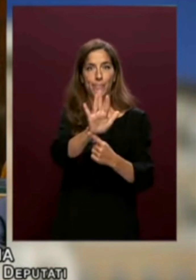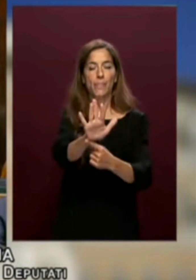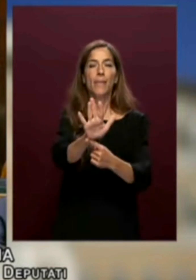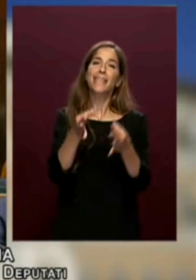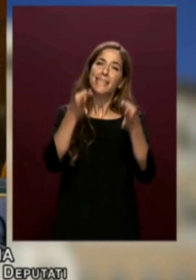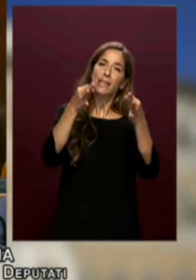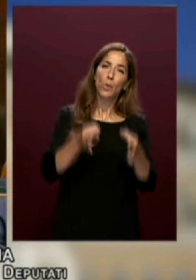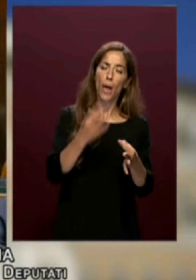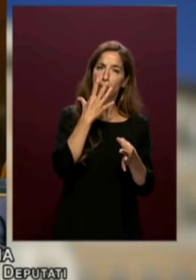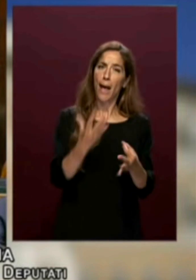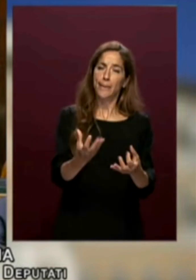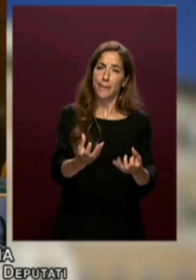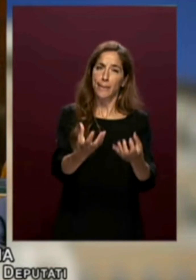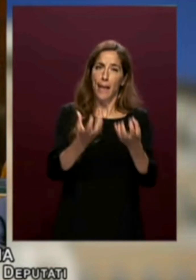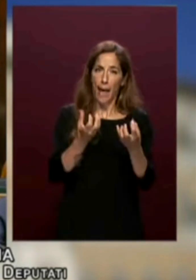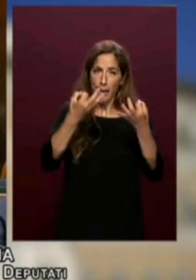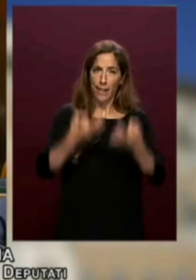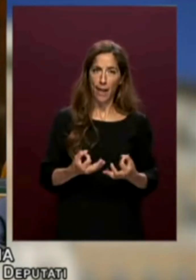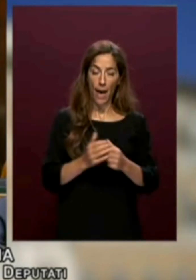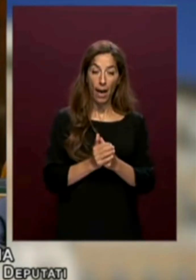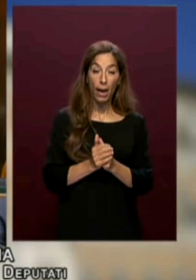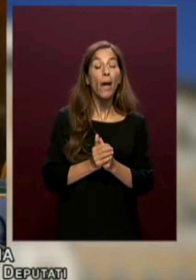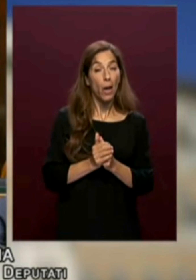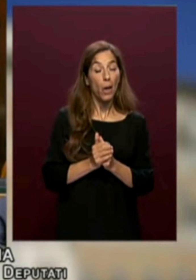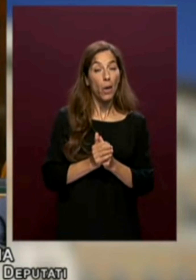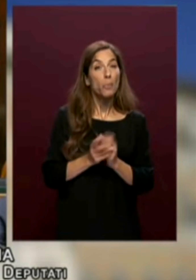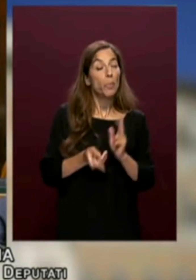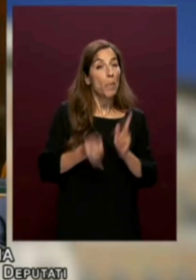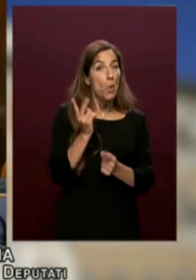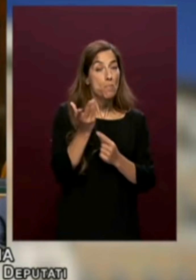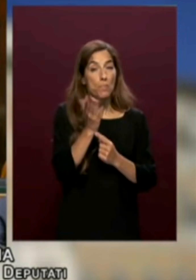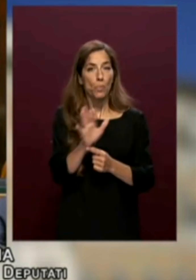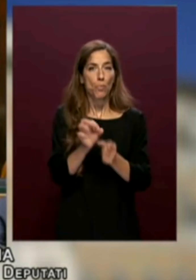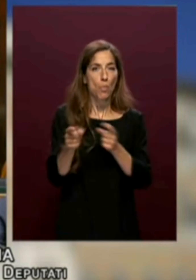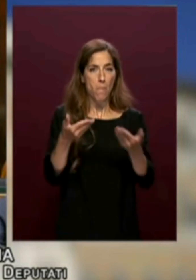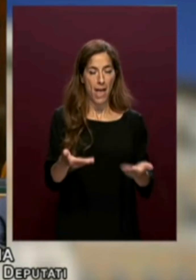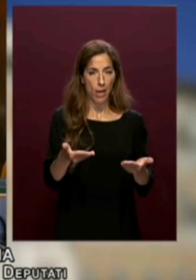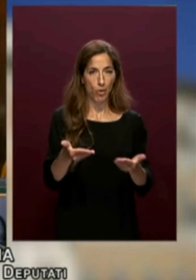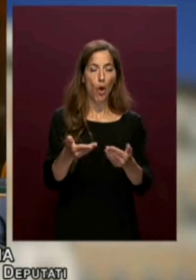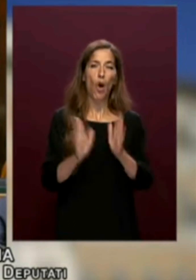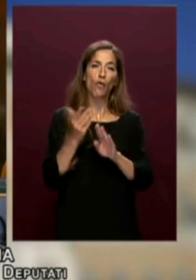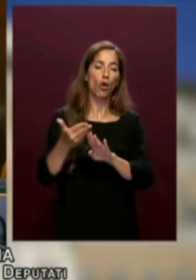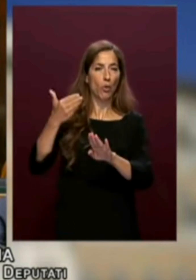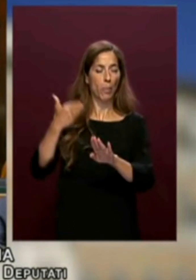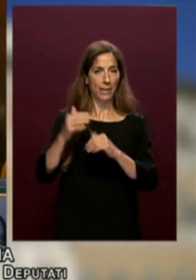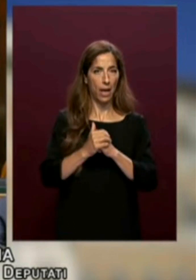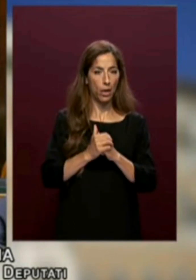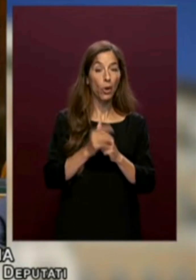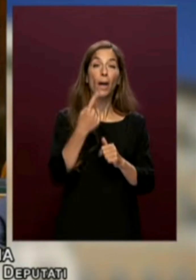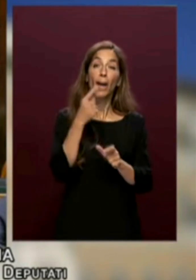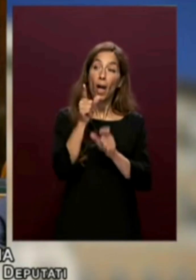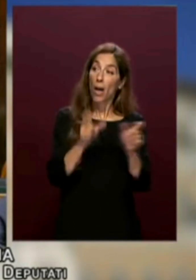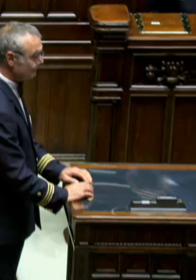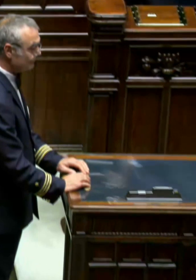Dal ruolo centrale del Parlamento parte la nuova legislatura. Il neopresidente della Camera dei Deputati, il leghista Lorenzo Fontana, nel suo primo discorso sottolinea l